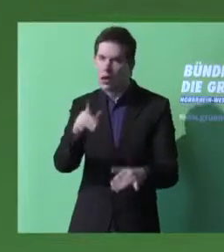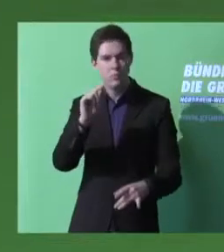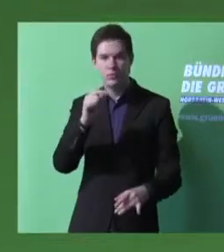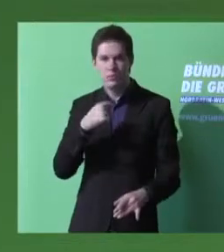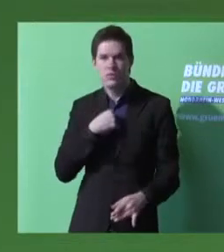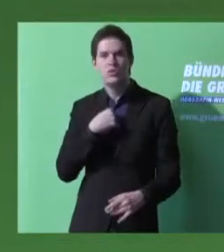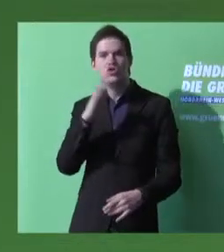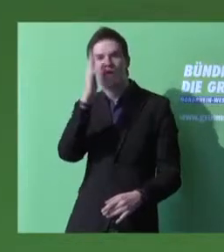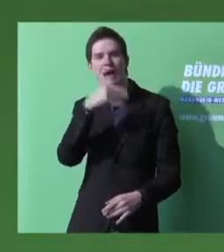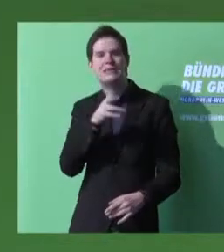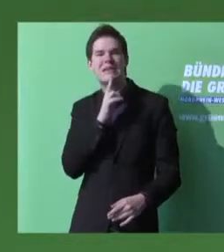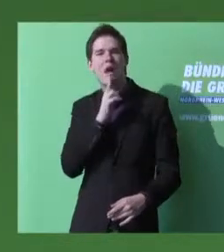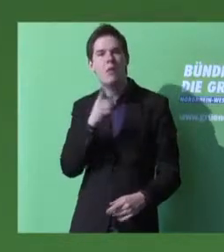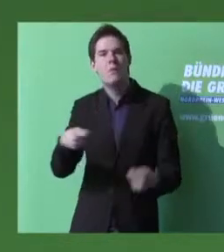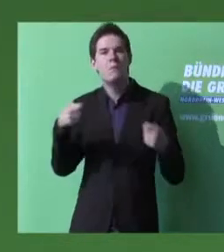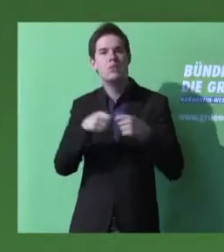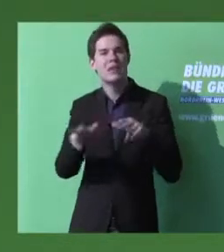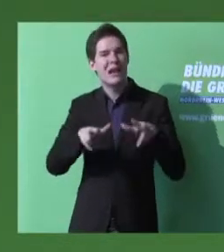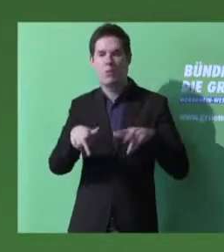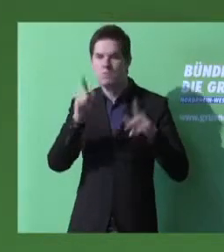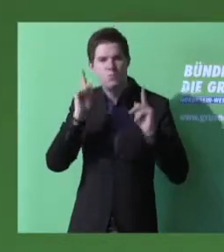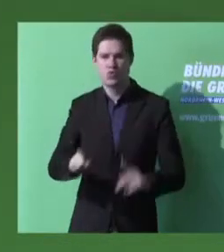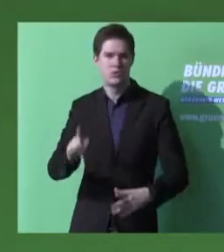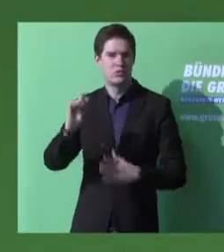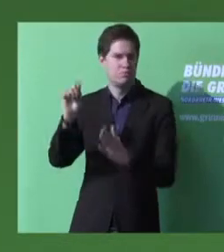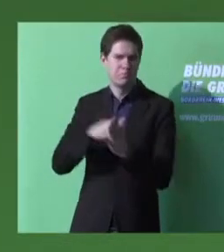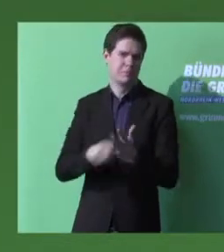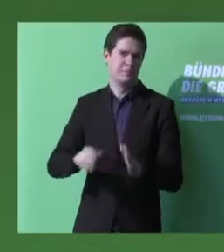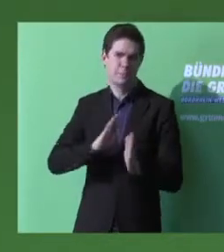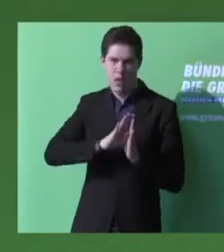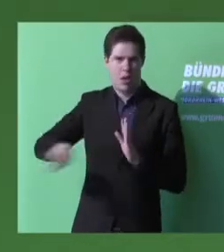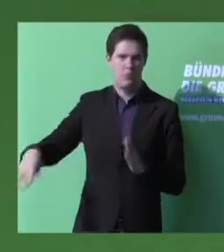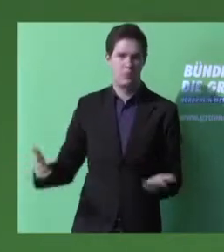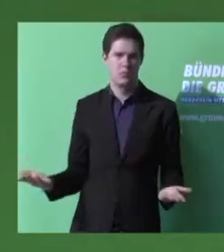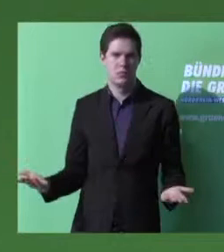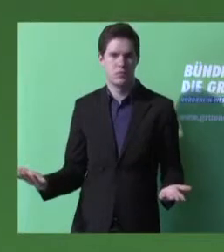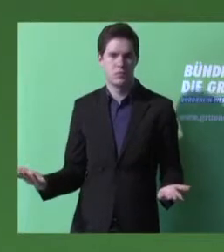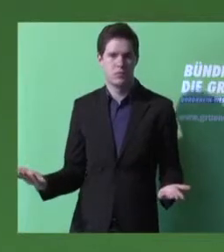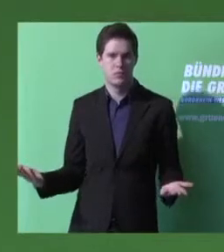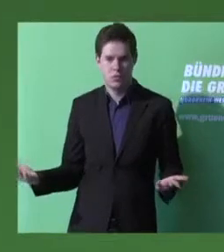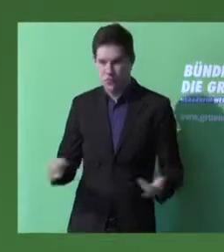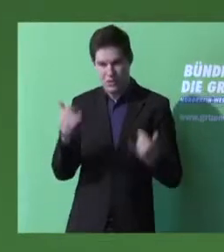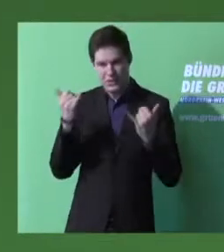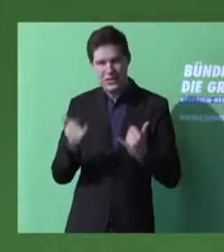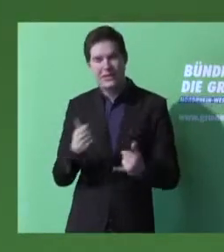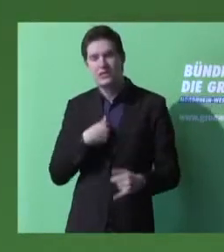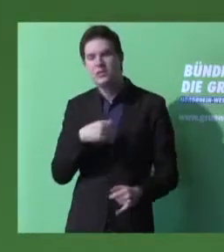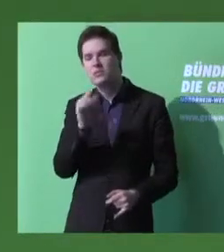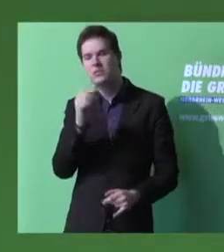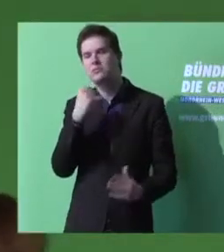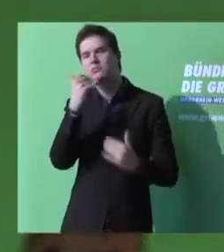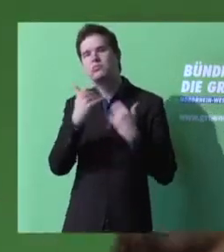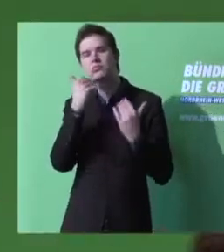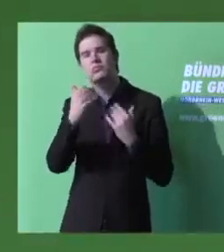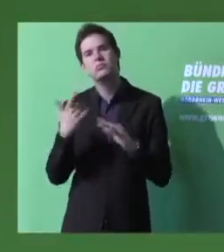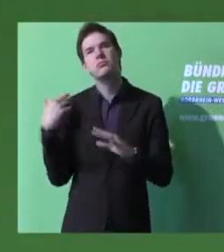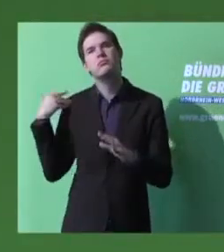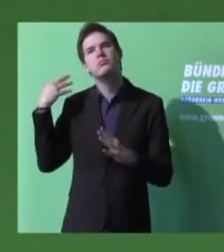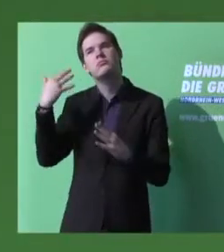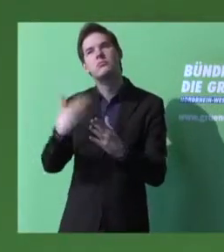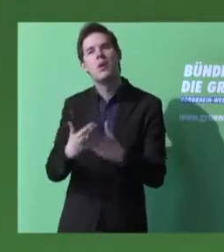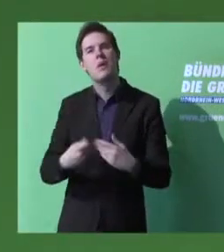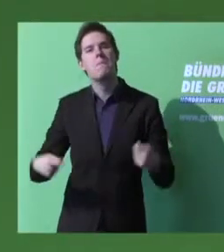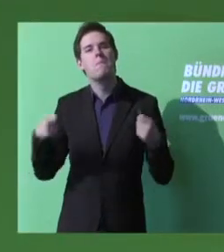schwarz-gelbe Bundesregierung abwählen. Ich will euch hier einfach nur die Gründe nennen, die in den letzten Tagen mir im Bundestag